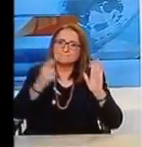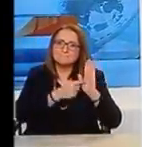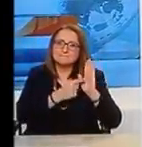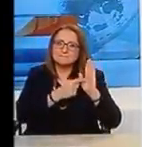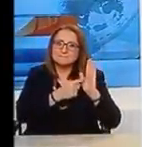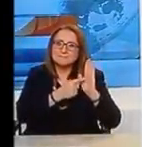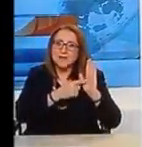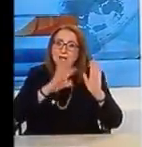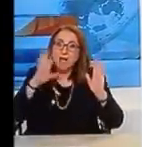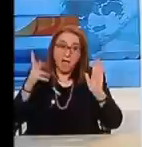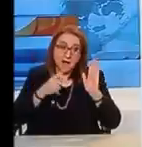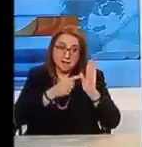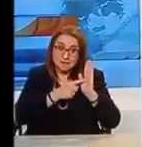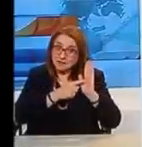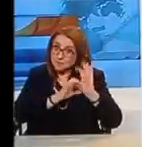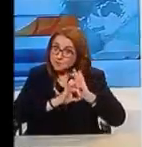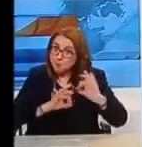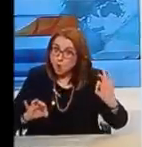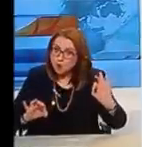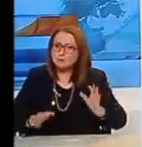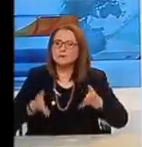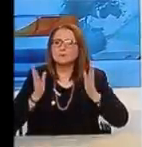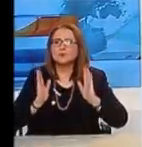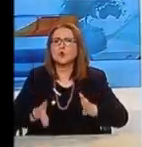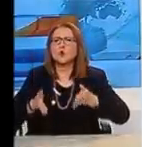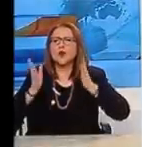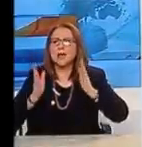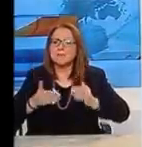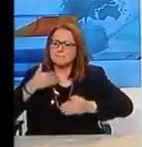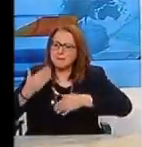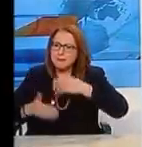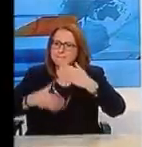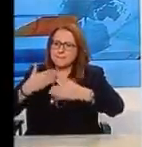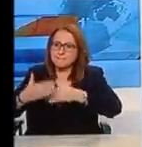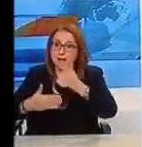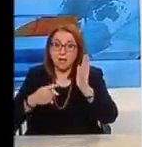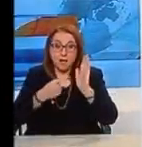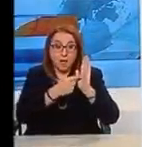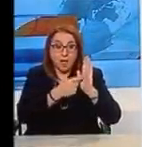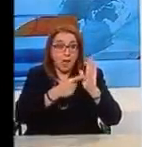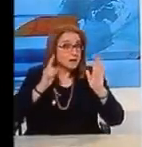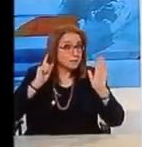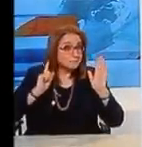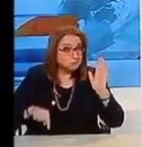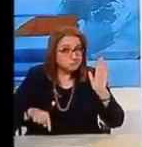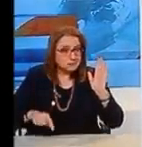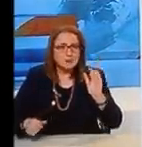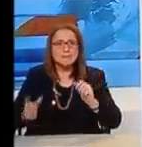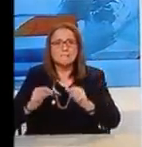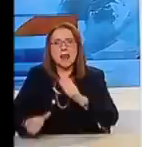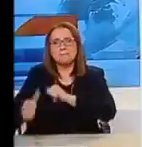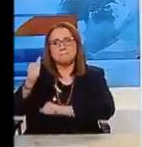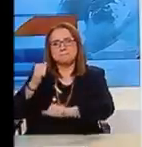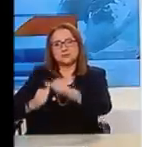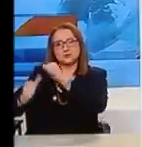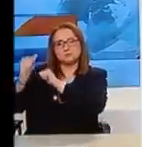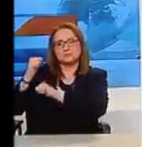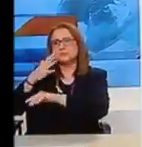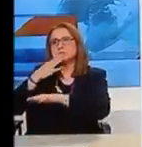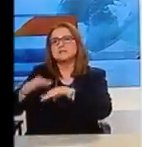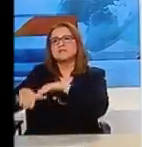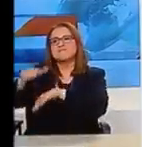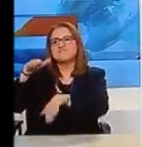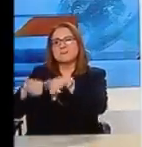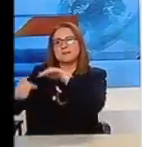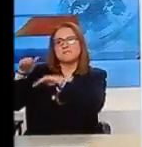μας. Δεν τους τηρούμε. Γυρίζουμε πίσω στις δύσκολες και ψυχοφθόρες καταστάσεις που για 6 εβδομάδες τώρα ζήσαμε. Τόσο ειλικρινά, αλλά